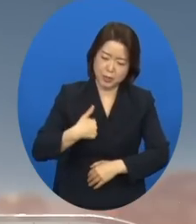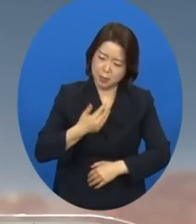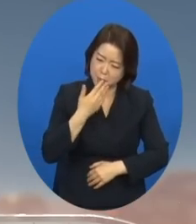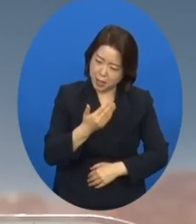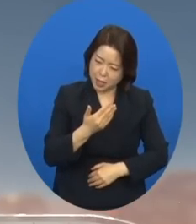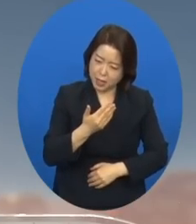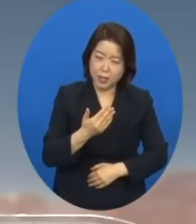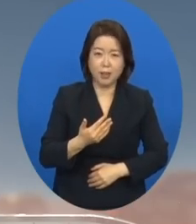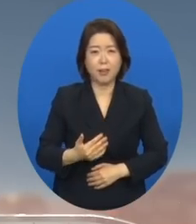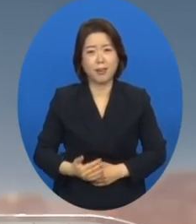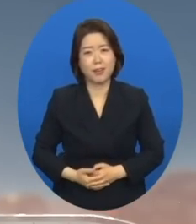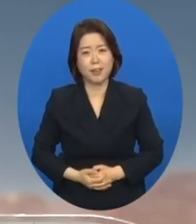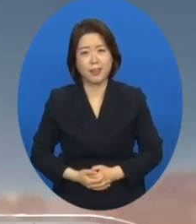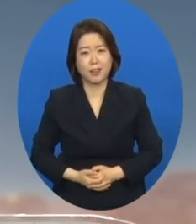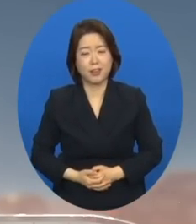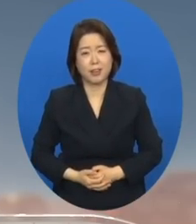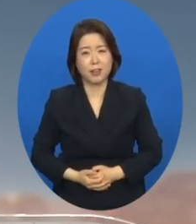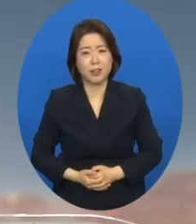있을까